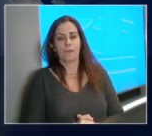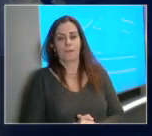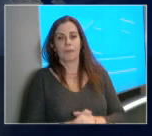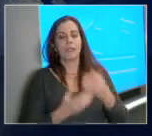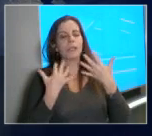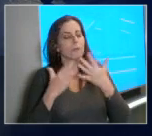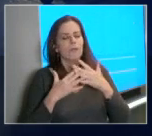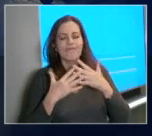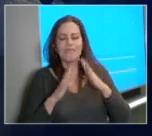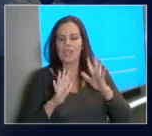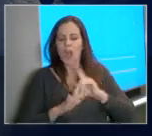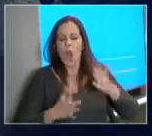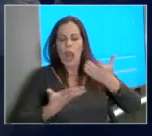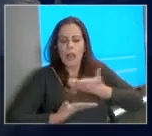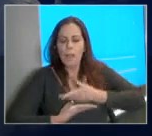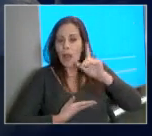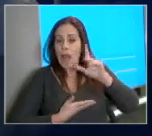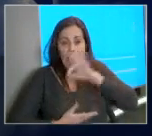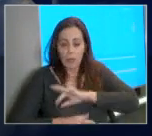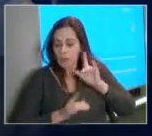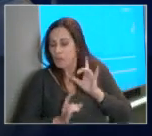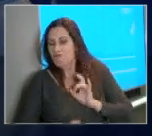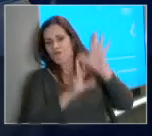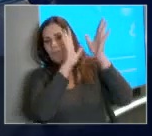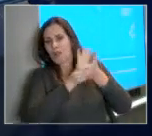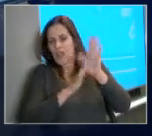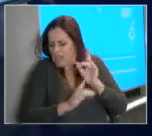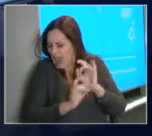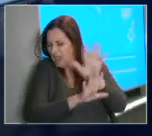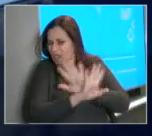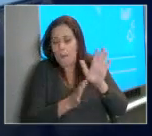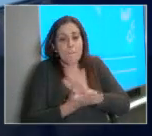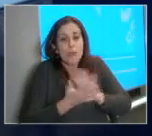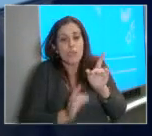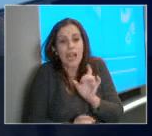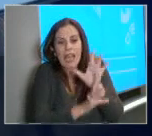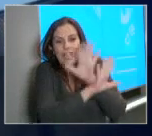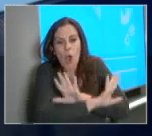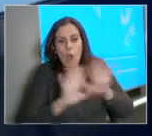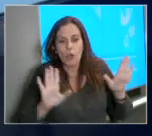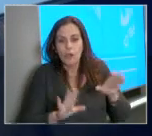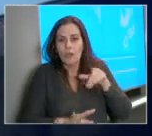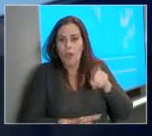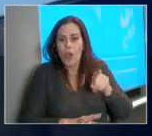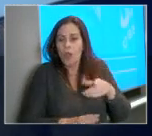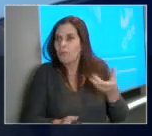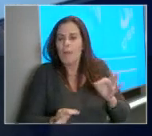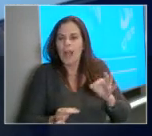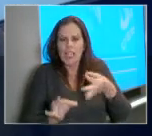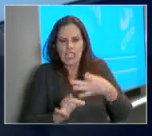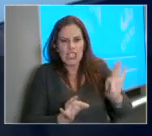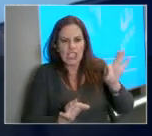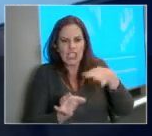פרסה אחת, אולי צריך להקיא את האיש הזה מהציבוריות הישראלית, פשוט להקיא אותו. יושב ושורף מדינה